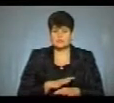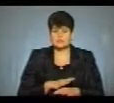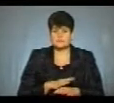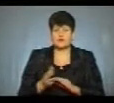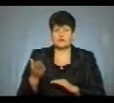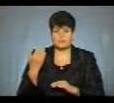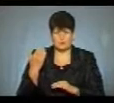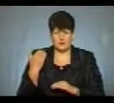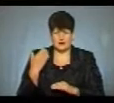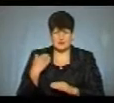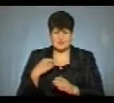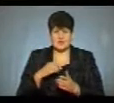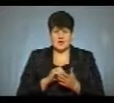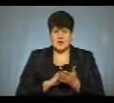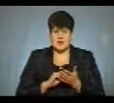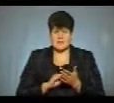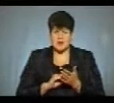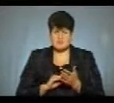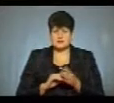попередній редакції постанови Кабінету міністрів,